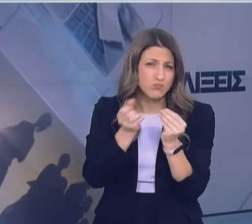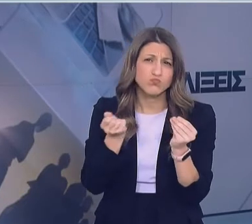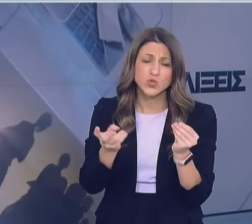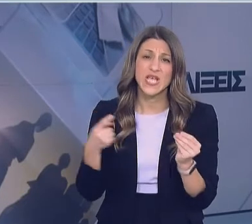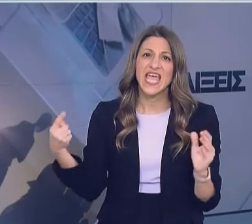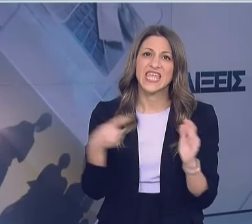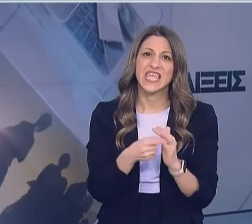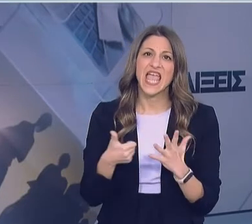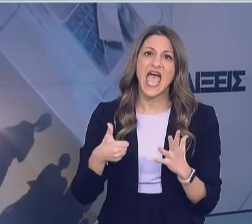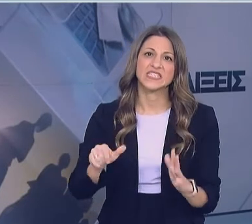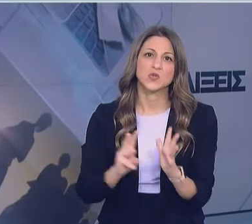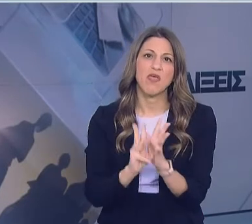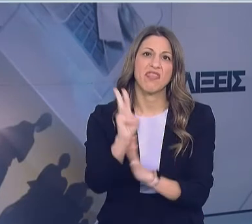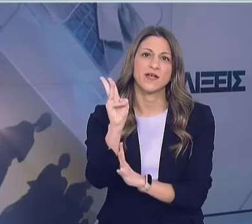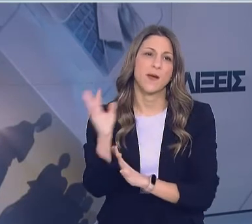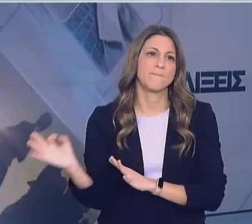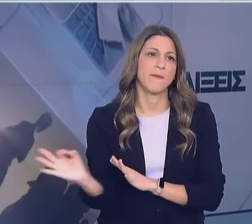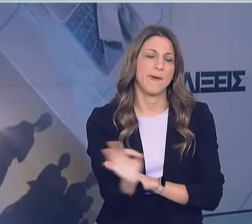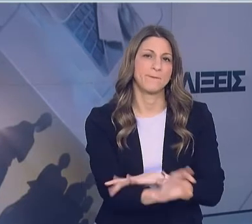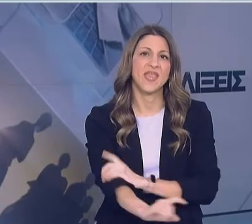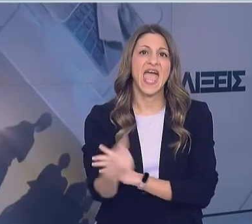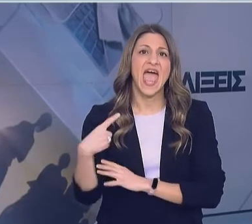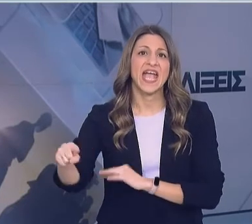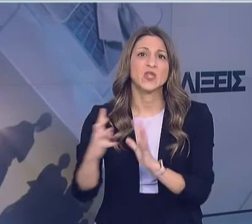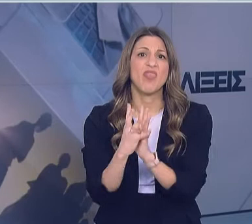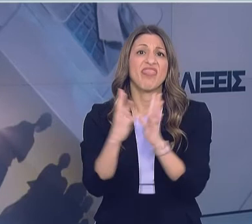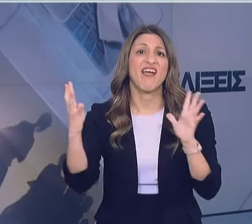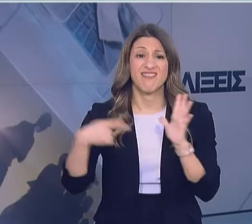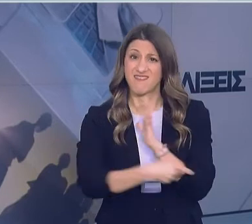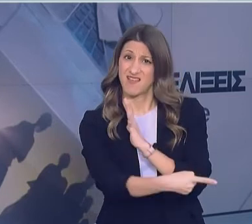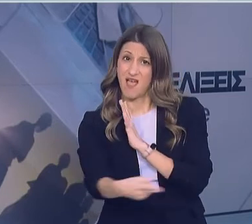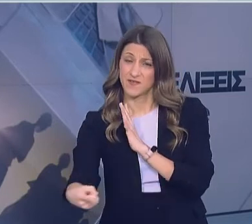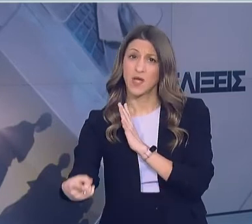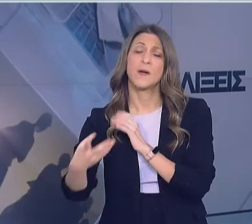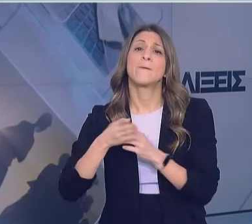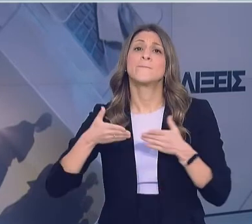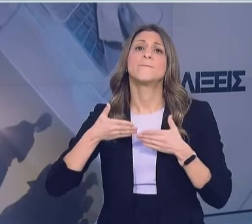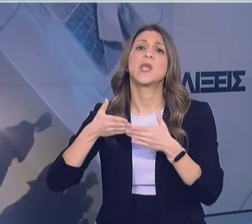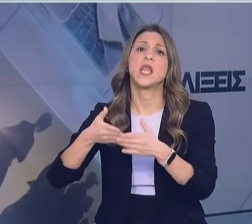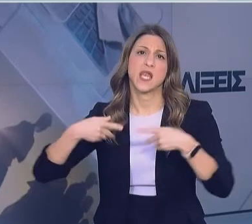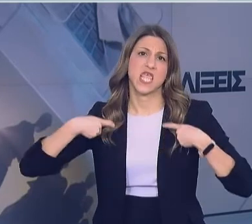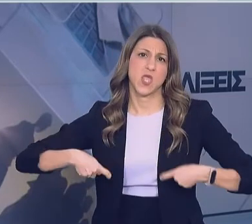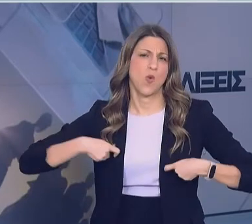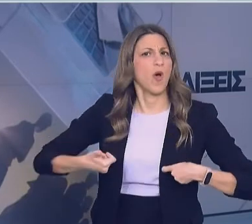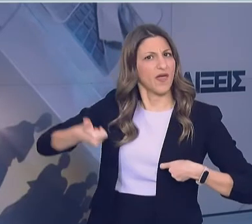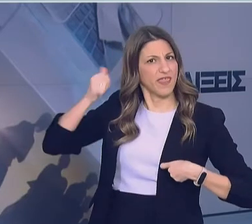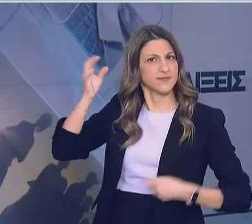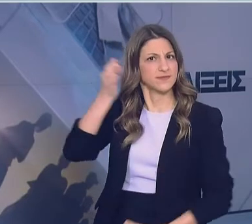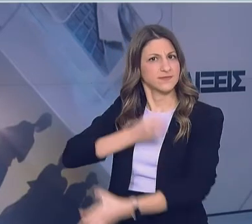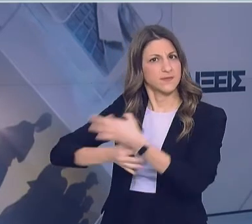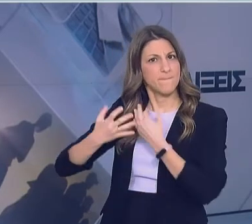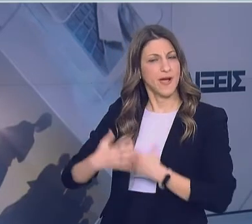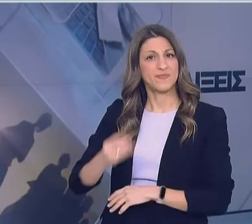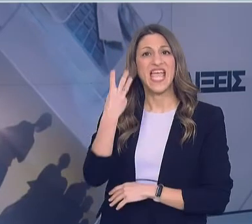είναι 1.613. 119 από τα κρούσματα αυτά αφορούν το πλοίο για το οποίο ακούσατε χθες.